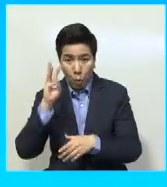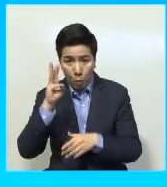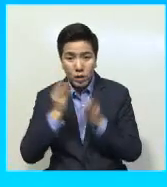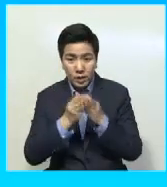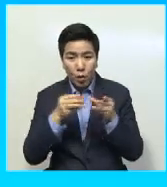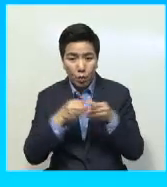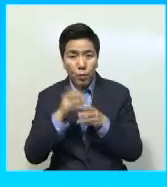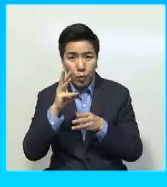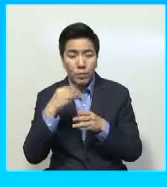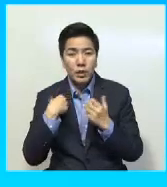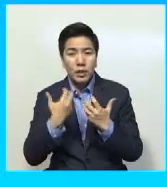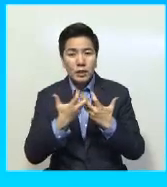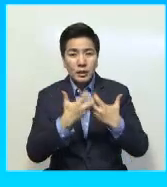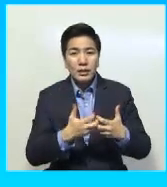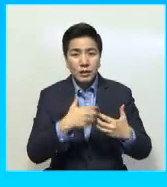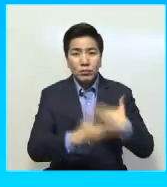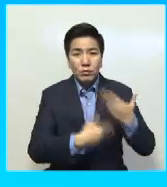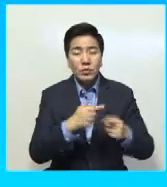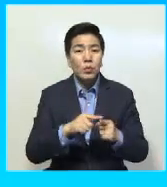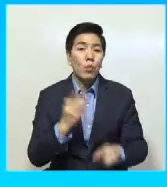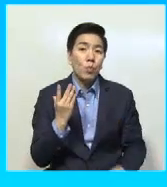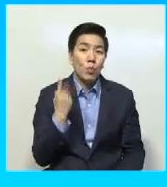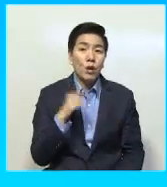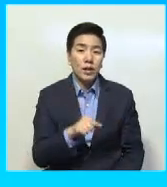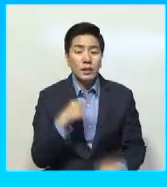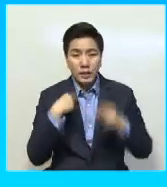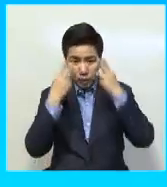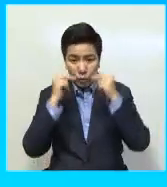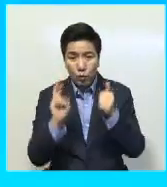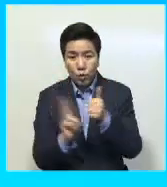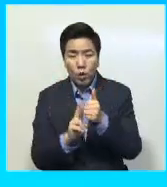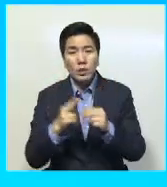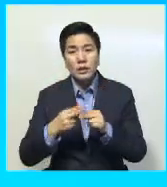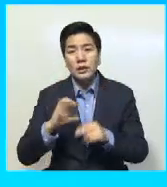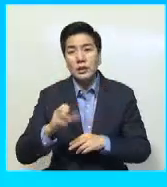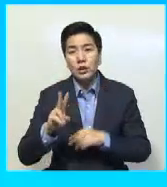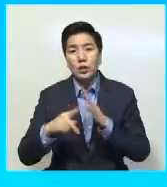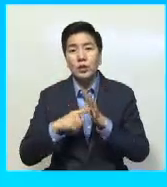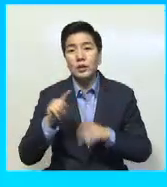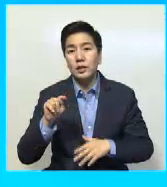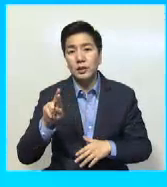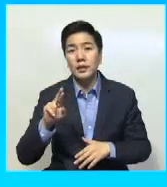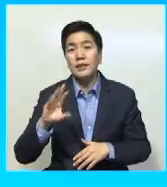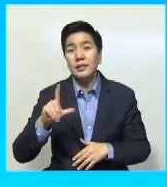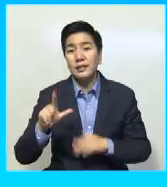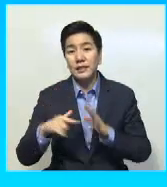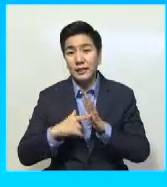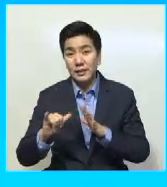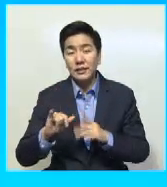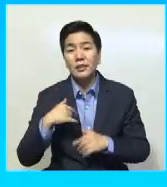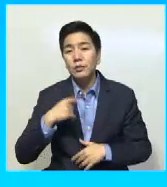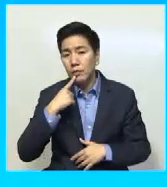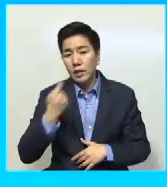แล้วก็ลดขุดเพราะว่าที่เมื่อวานท่านรองนายกท่านพลเอกชัดชัยสาริกัญญะท่านสั่งการให้ทางทหารไ